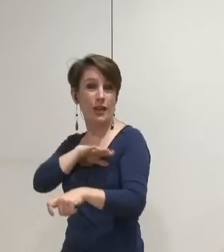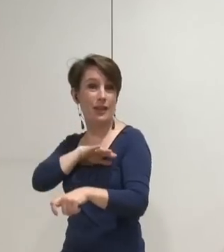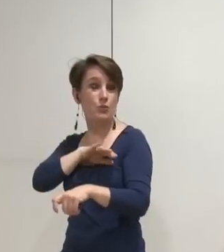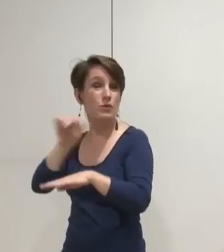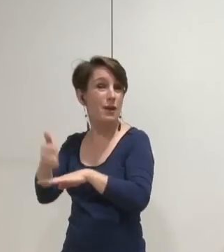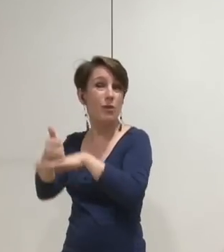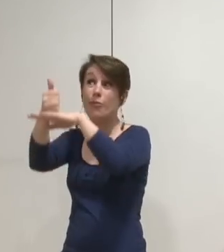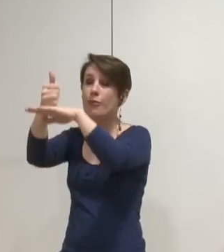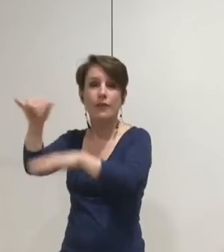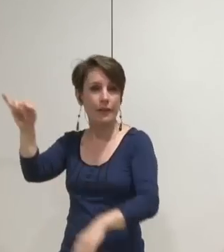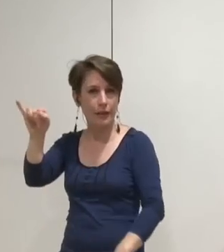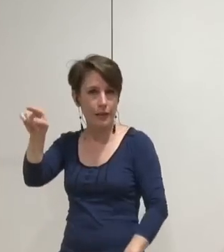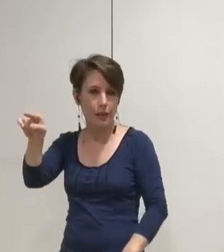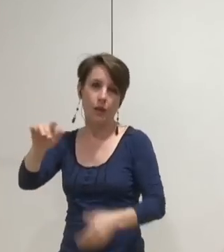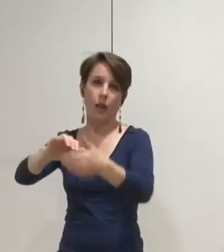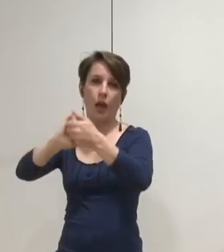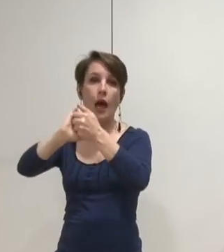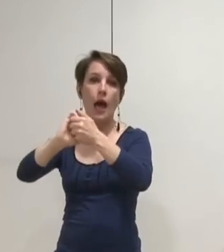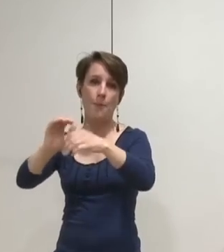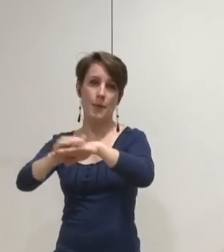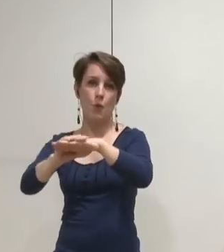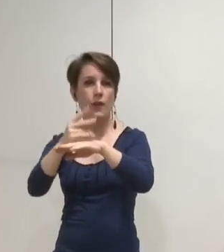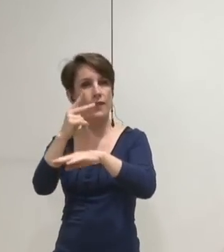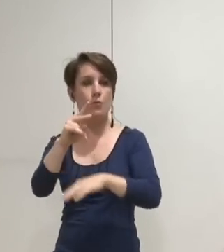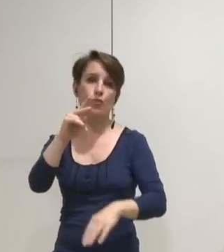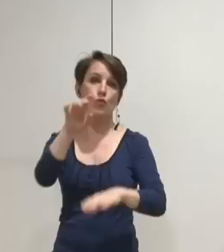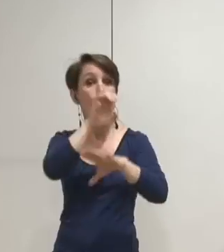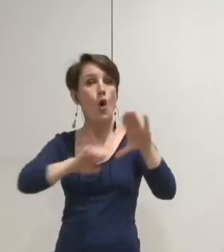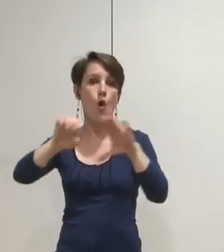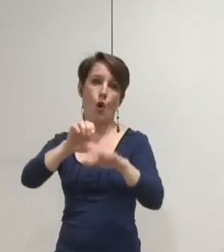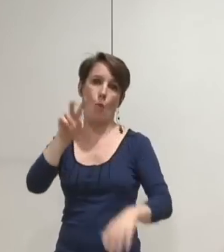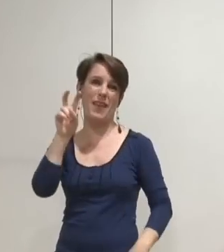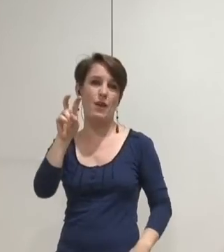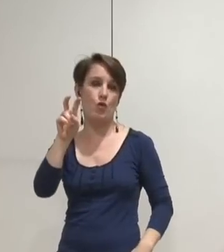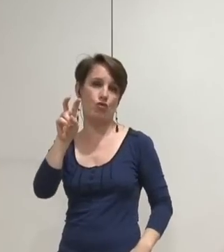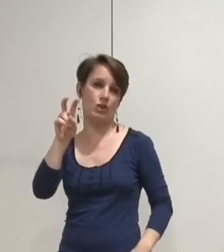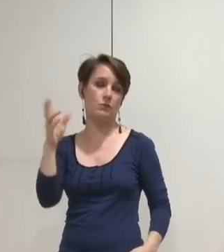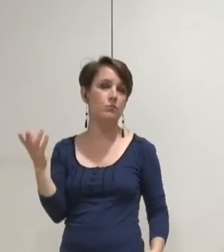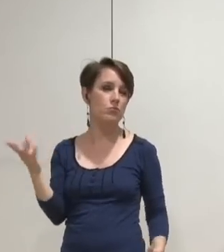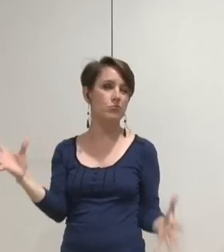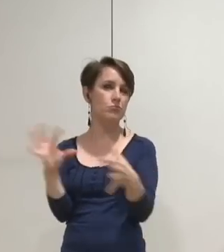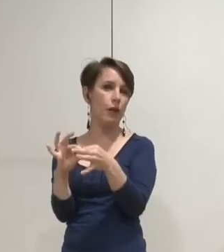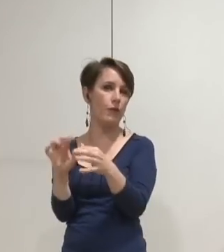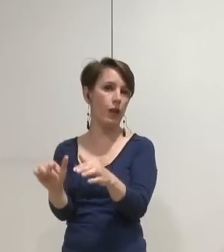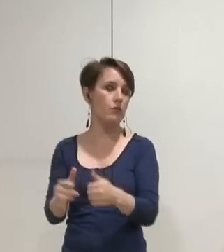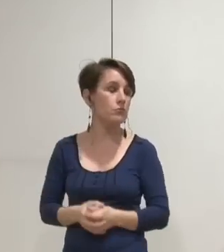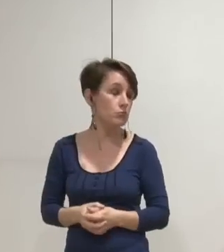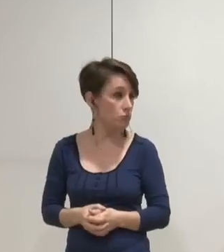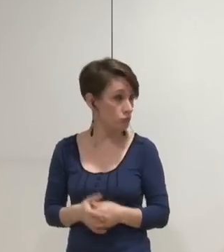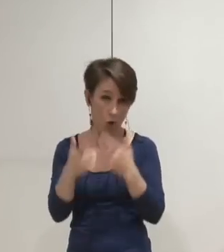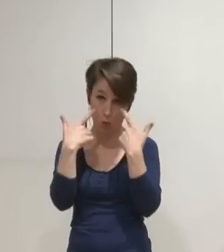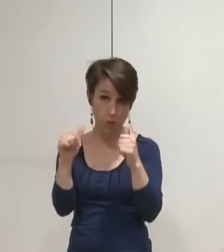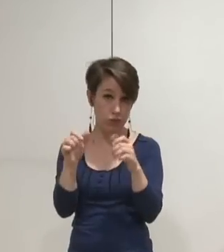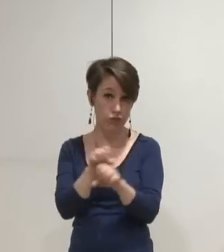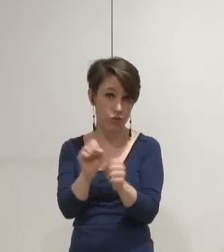amis politiques d'Europe Écologie Les ver ça a été écrit d'ailleurs dans la